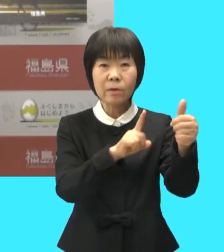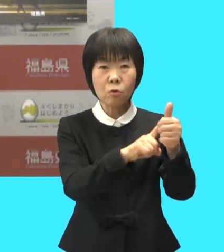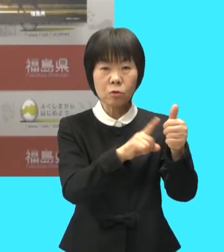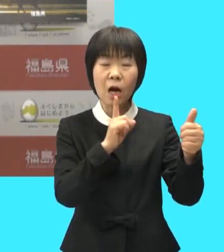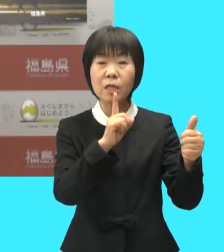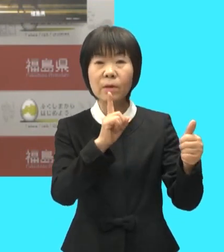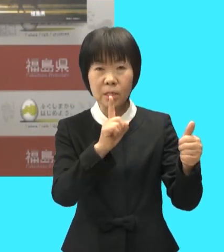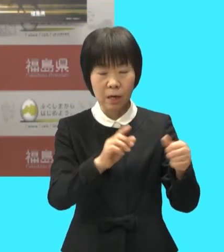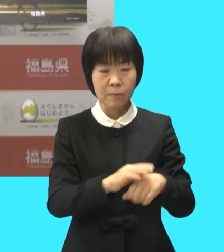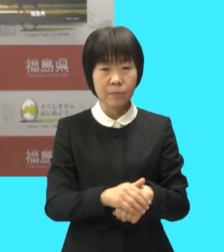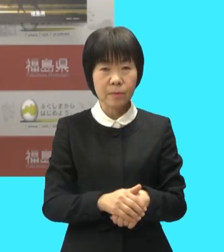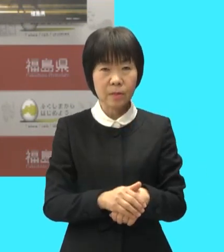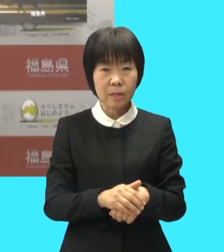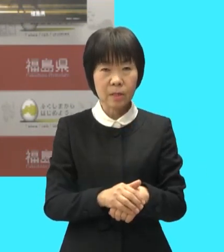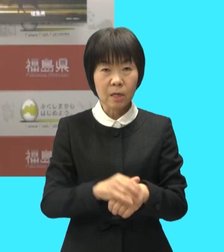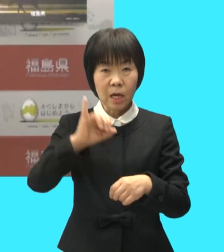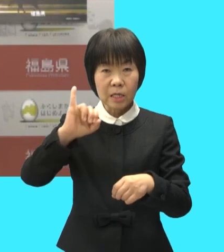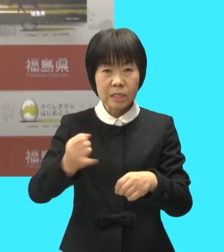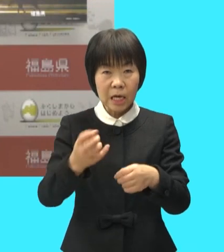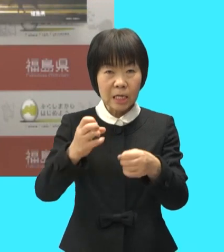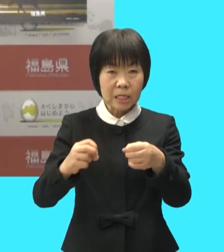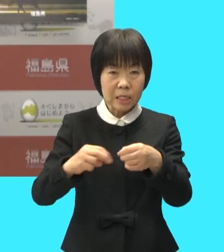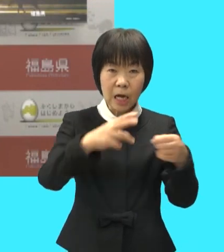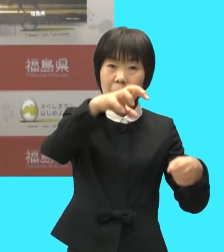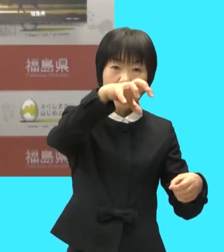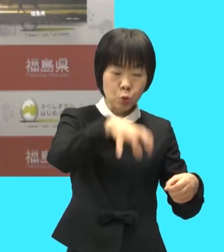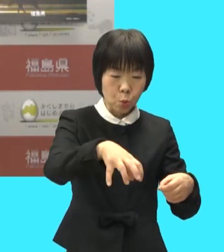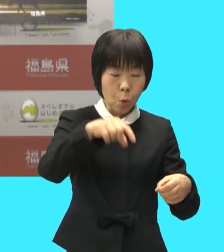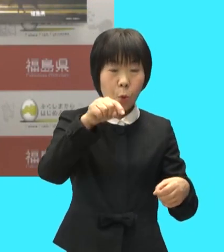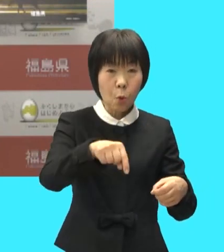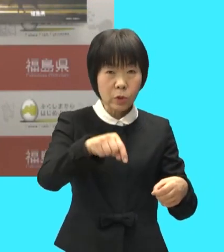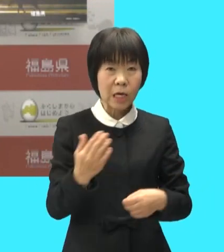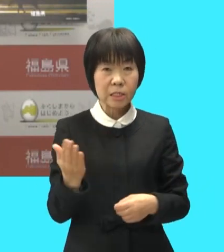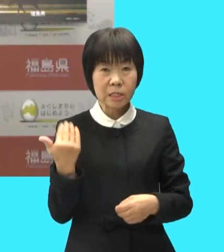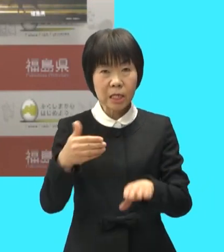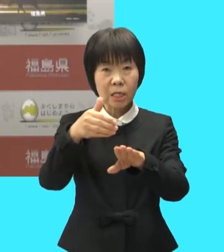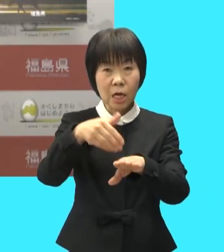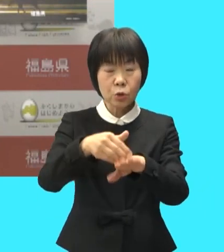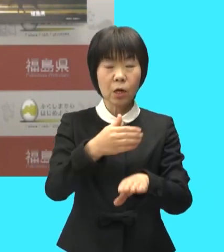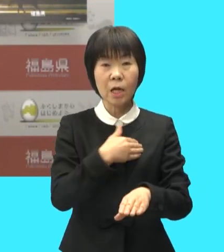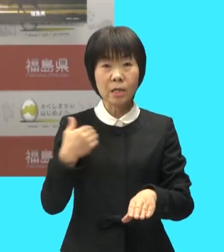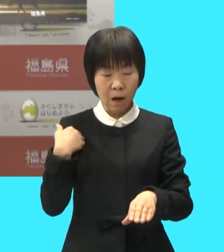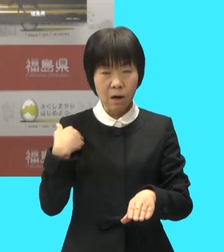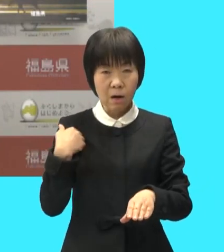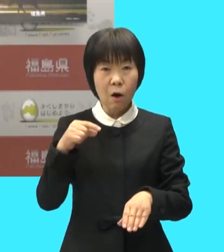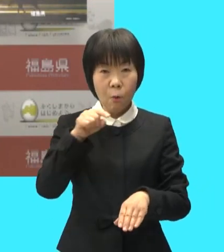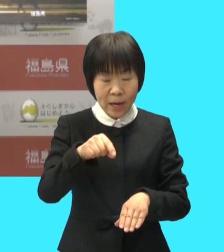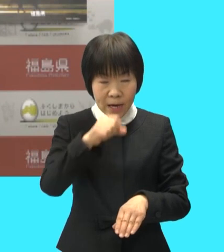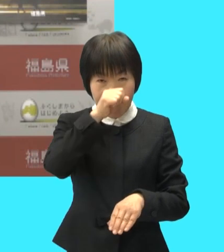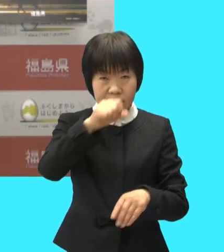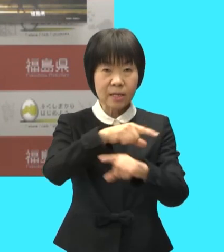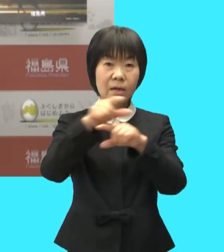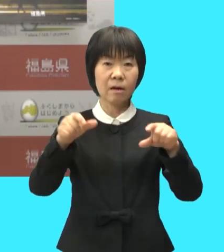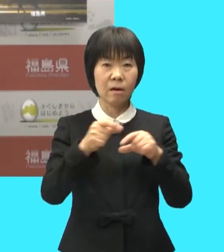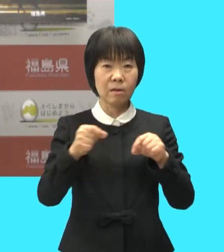られました。 J ビレッジ、ここで事前に練習をできたことがいい結果につながってい